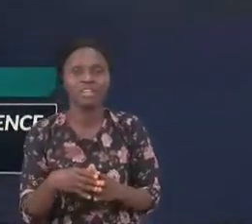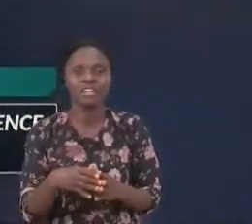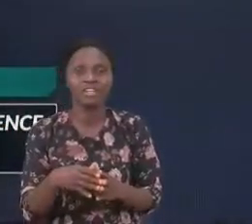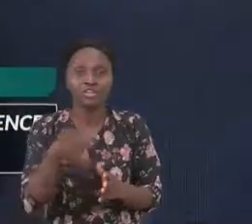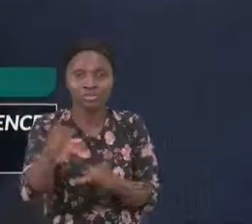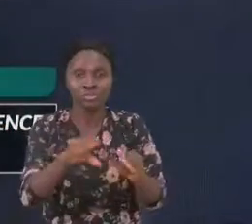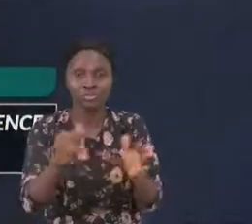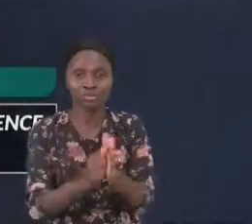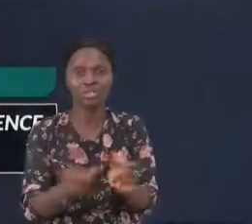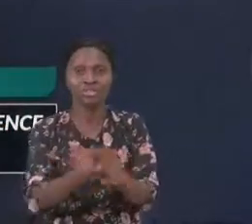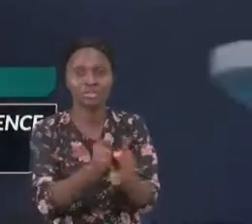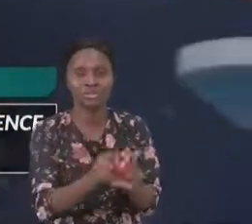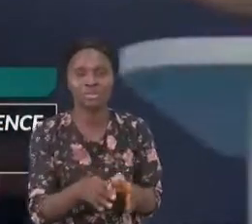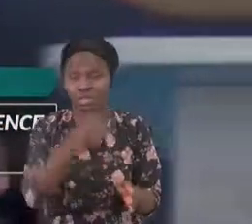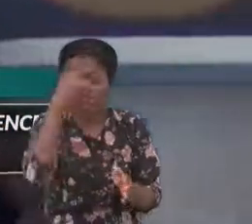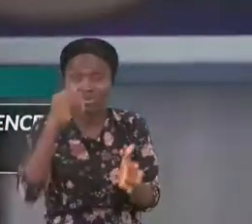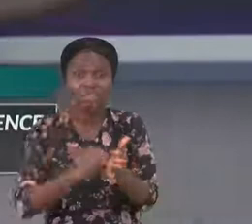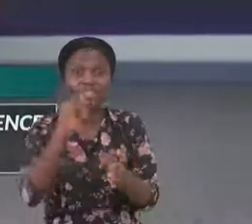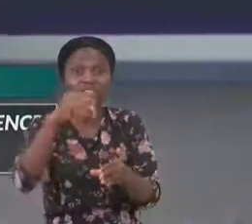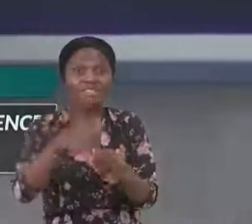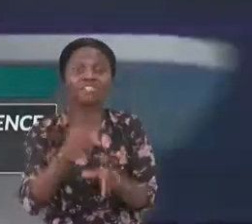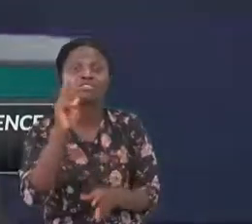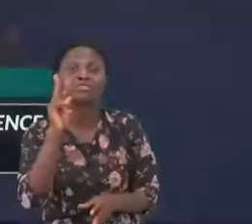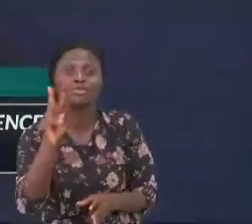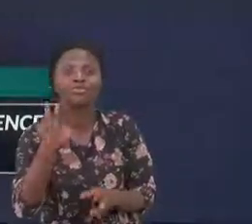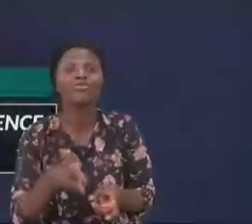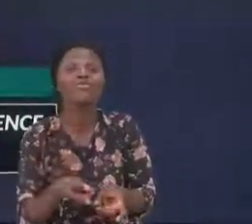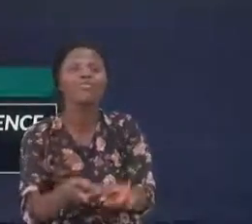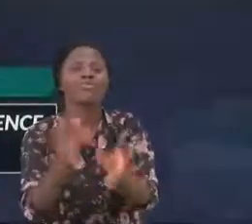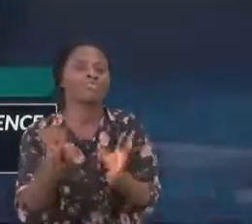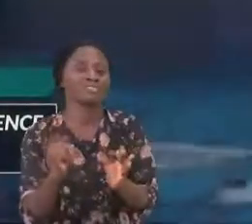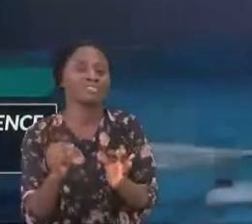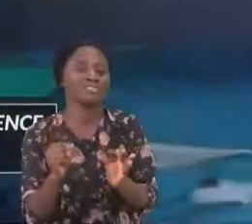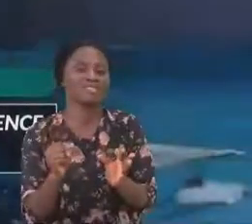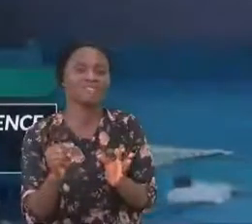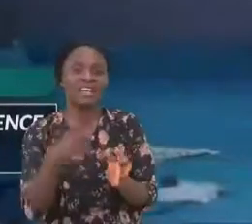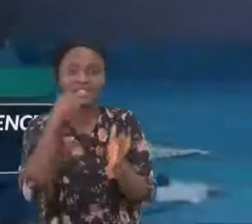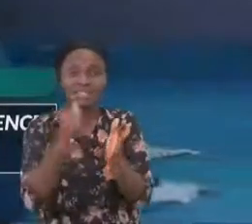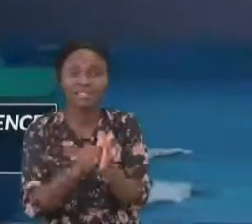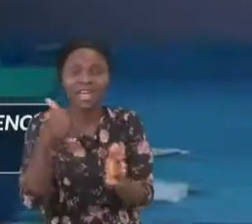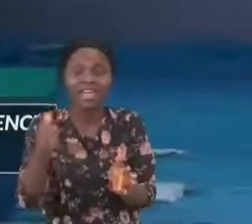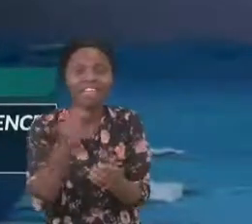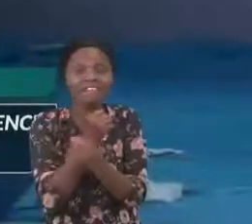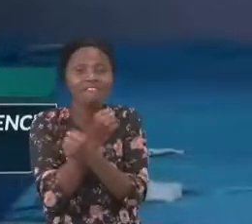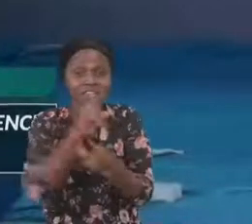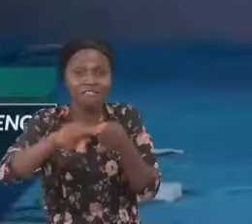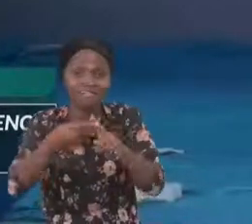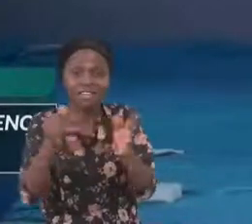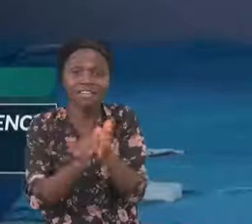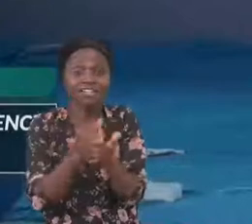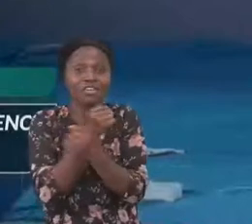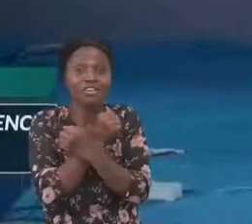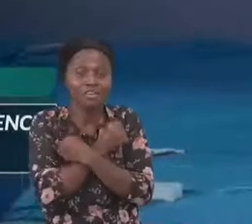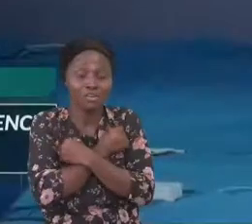une voie à deux sens. Il dit, un ami, l'ami aime en tout temps et dans le malheur, il